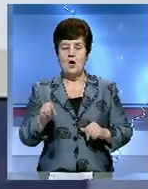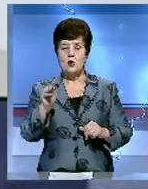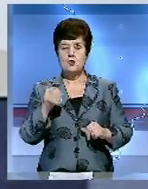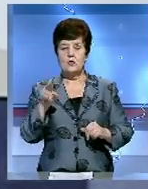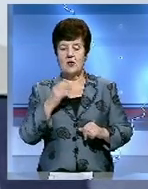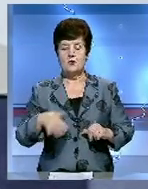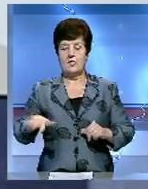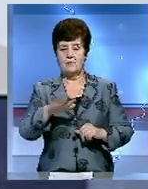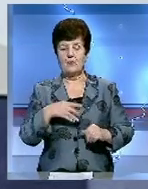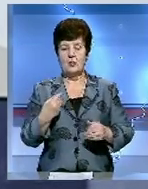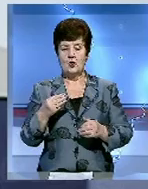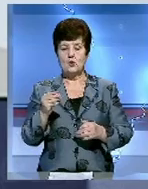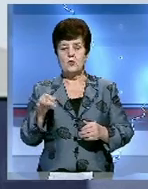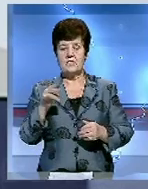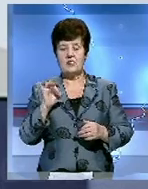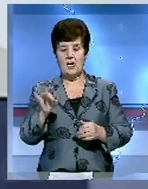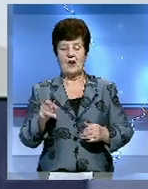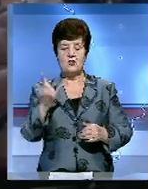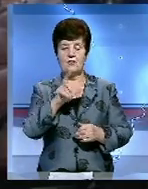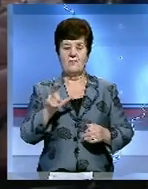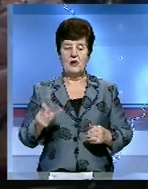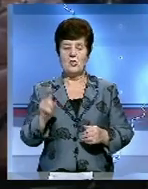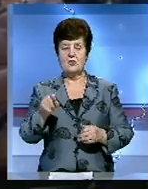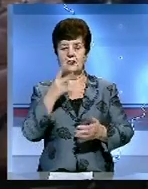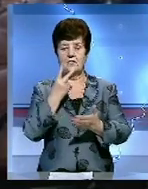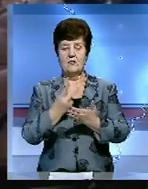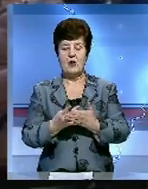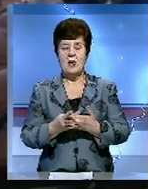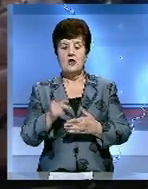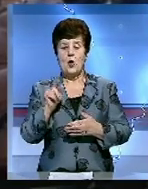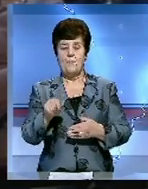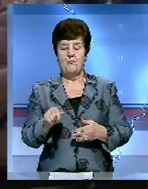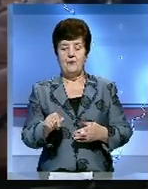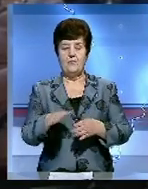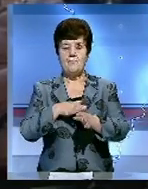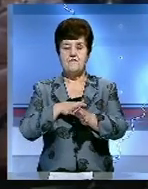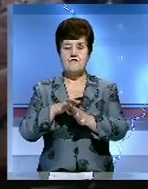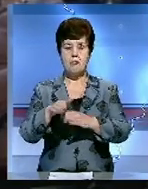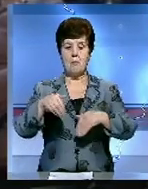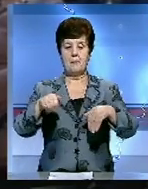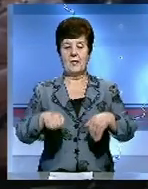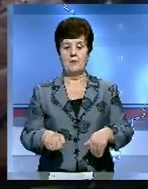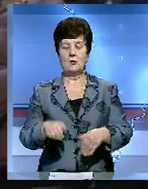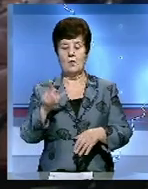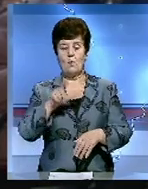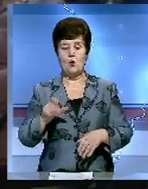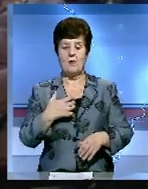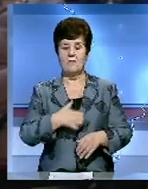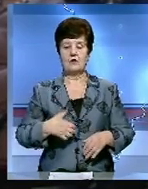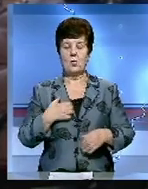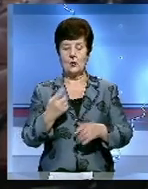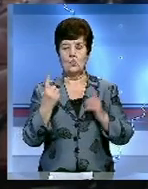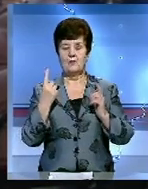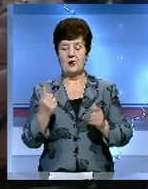judiciar, precum și a societății civile, în ceea ce privește avansarea pe marginea implementării agendei privind drepturile omului, a valorilor universale și